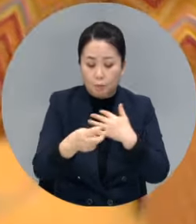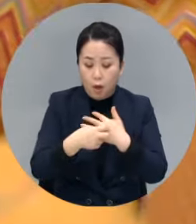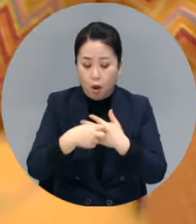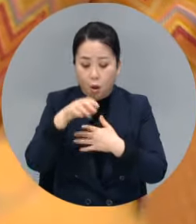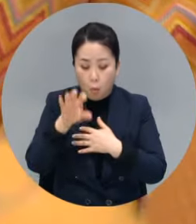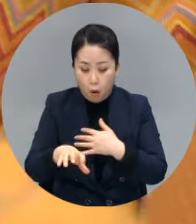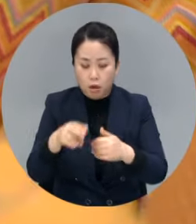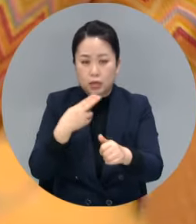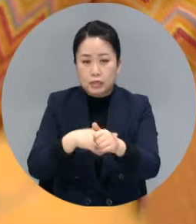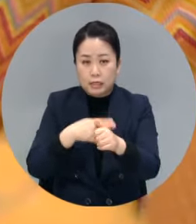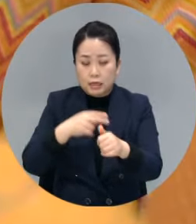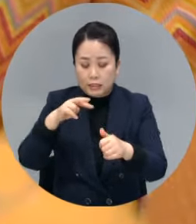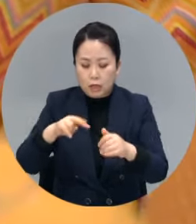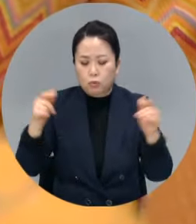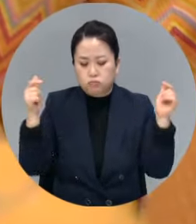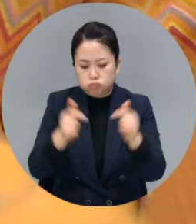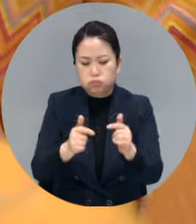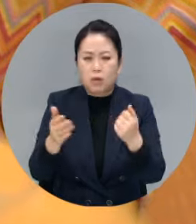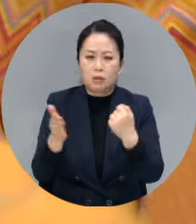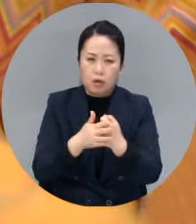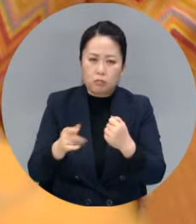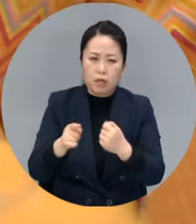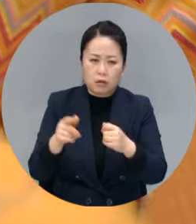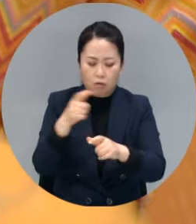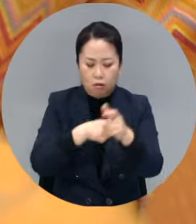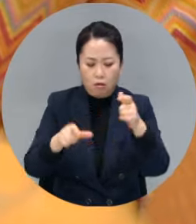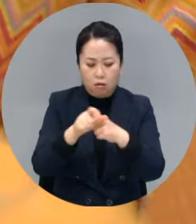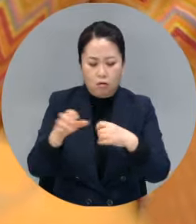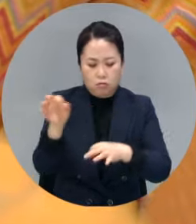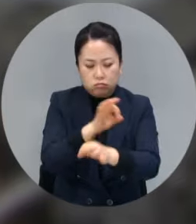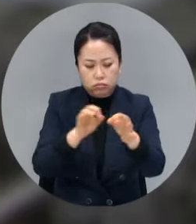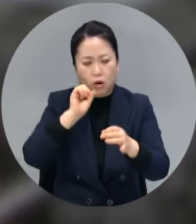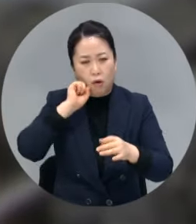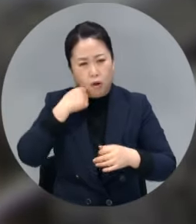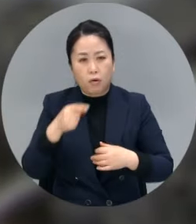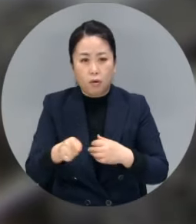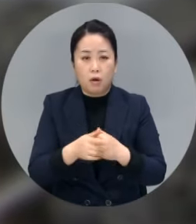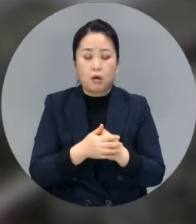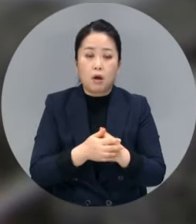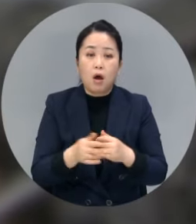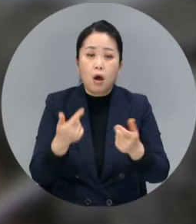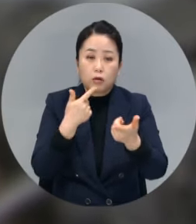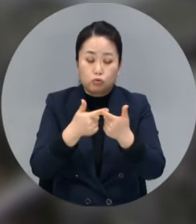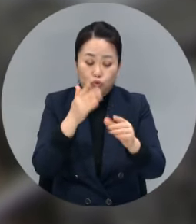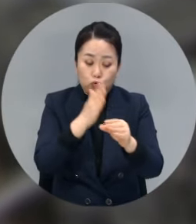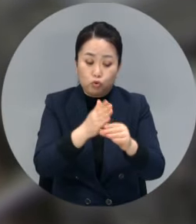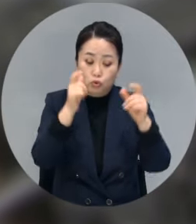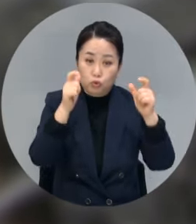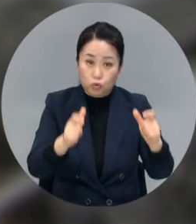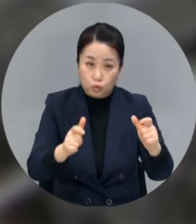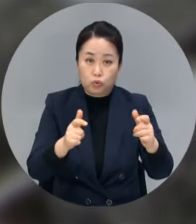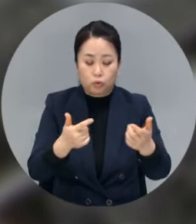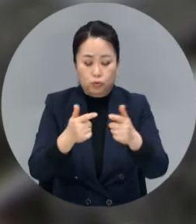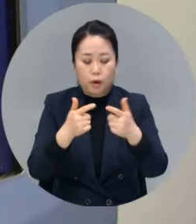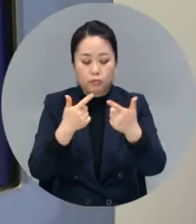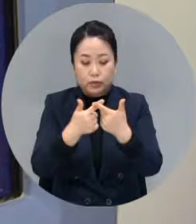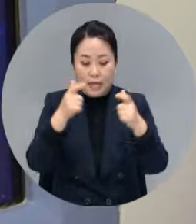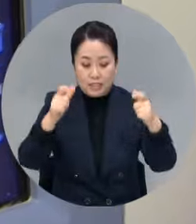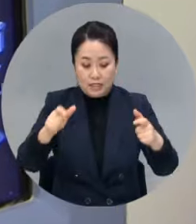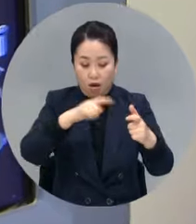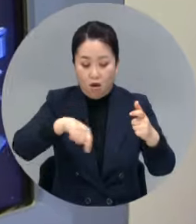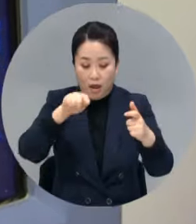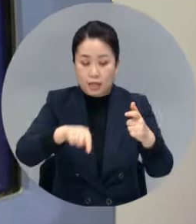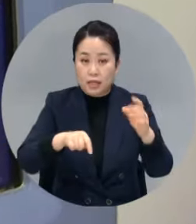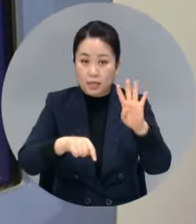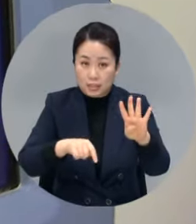인프라가 약화되는 악순환이 반복되는 것입니다. 중구 등 부산 지역 4곳에는 24시간 분만실이 한 곳도 없는